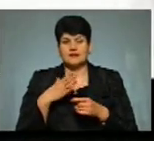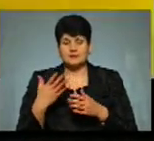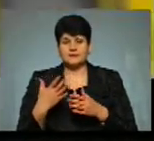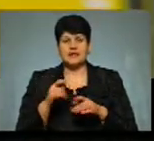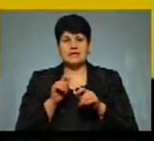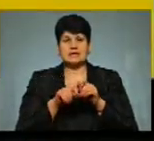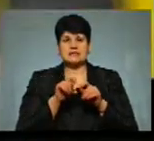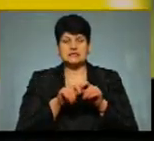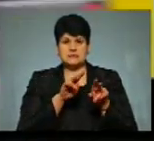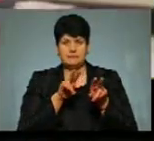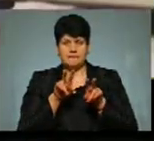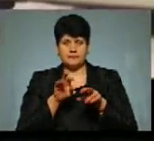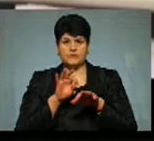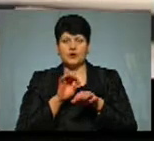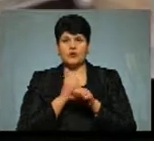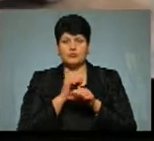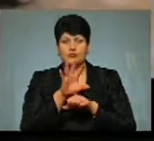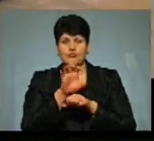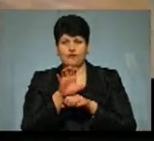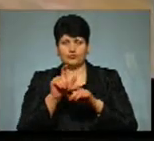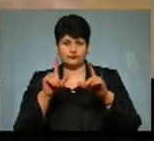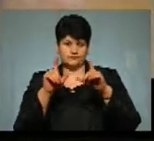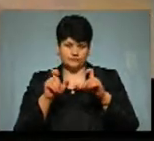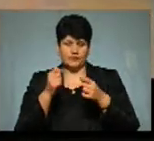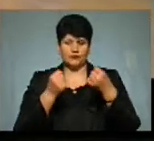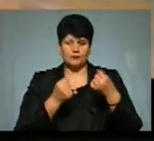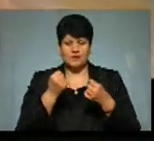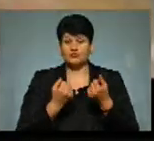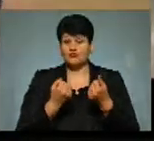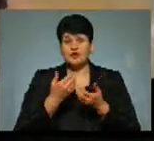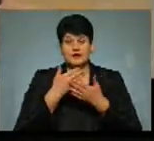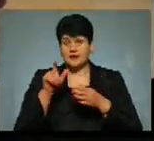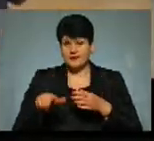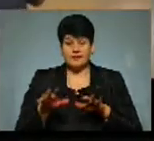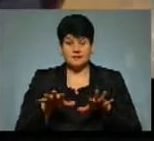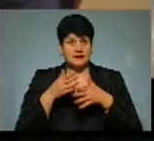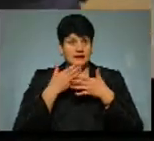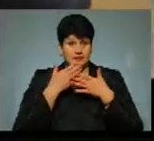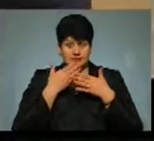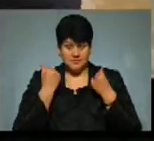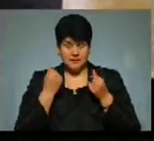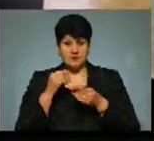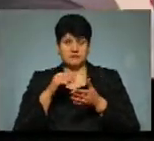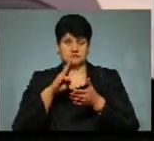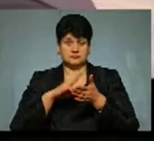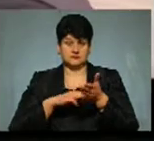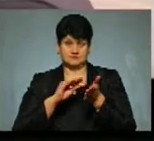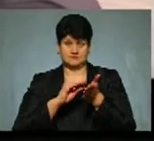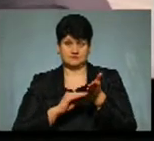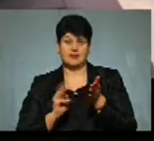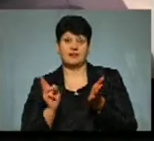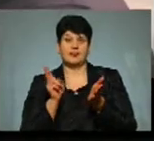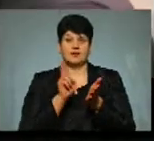проводить фотофіксацію автомобіля. Якщо водія немає на місці, повідомлення про винесення постанови за порушення паркування залишають на автомобілі. Як ви